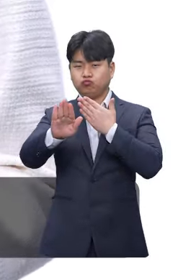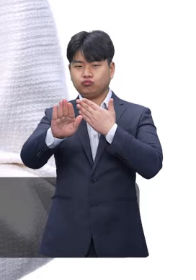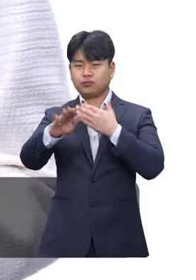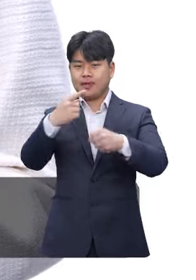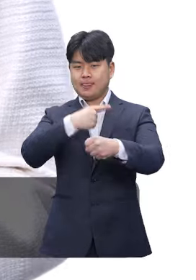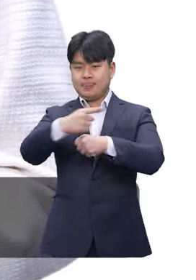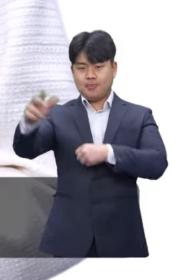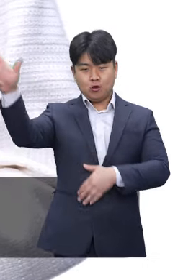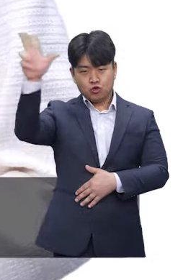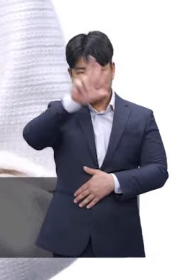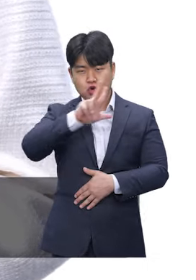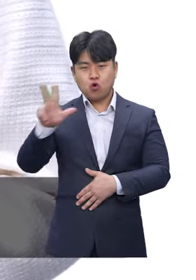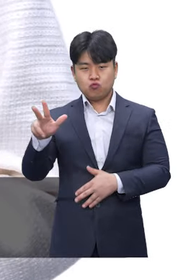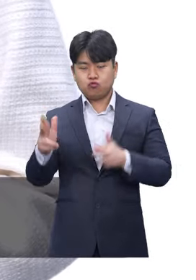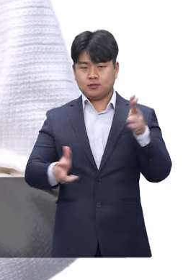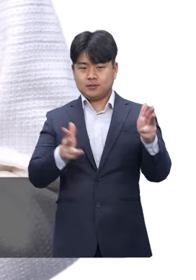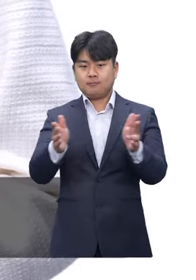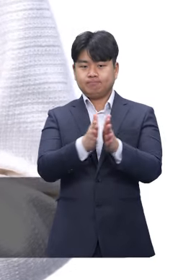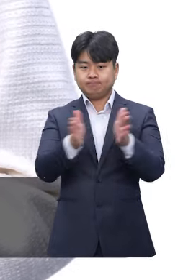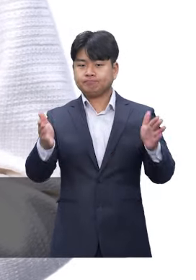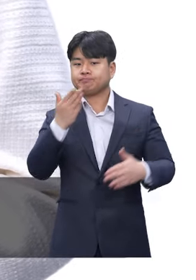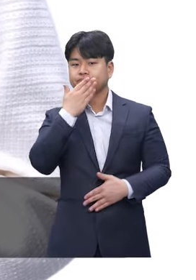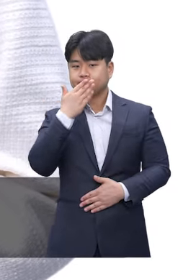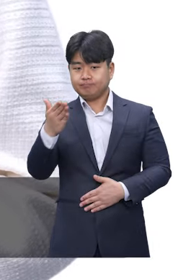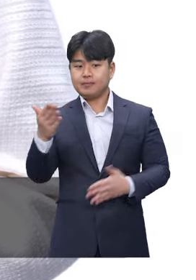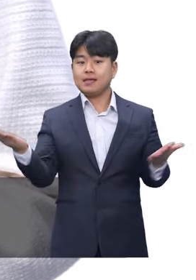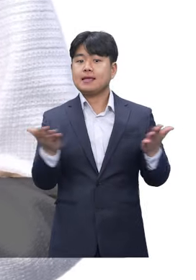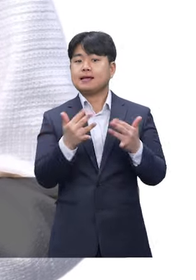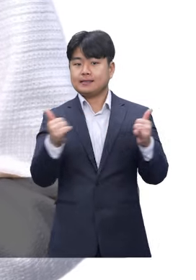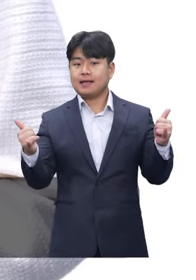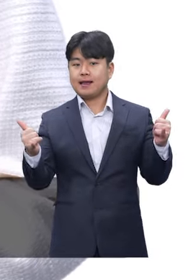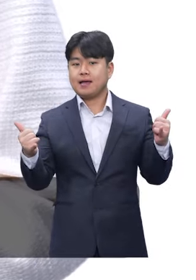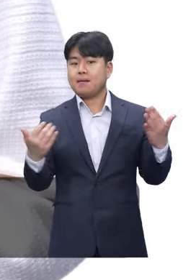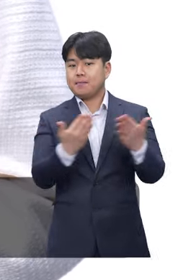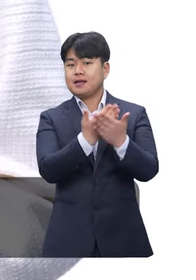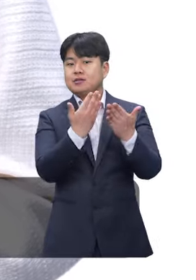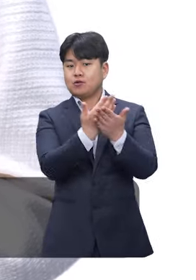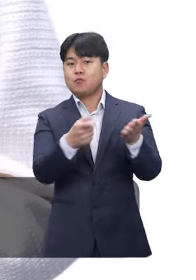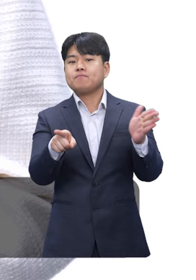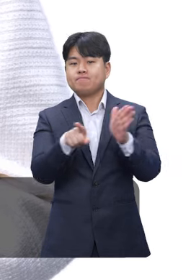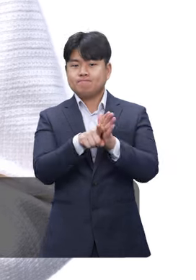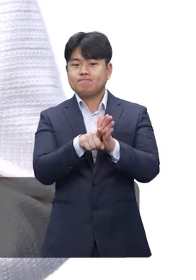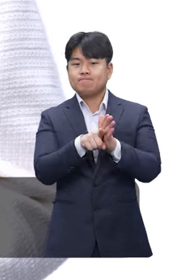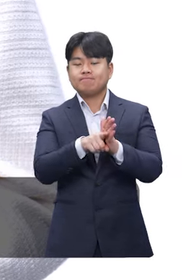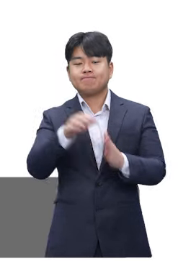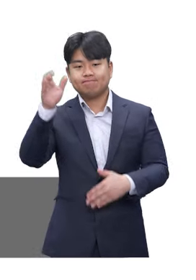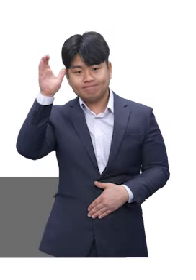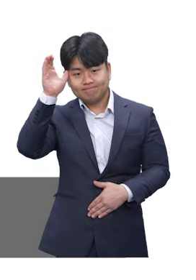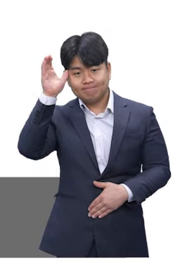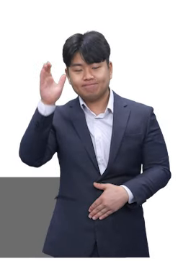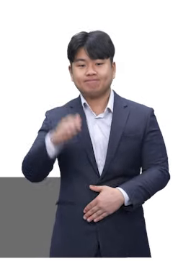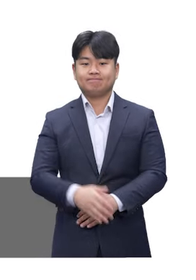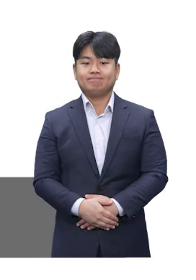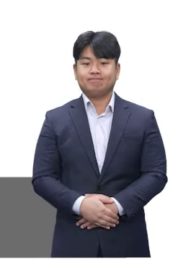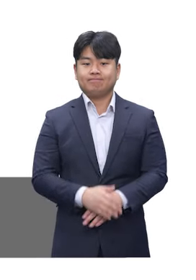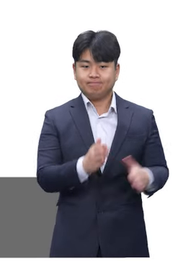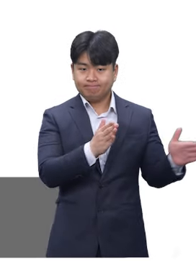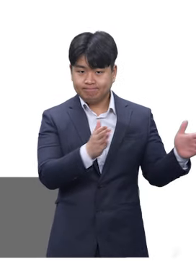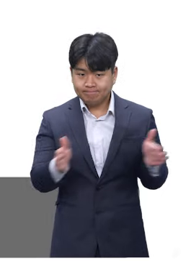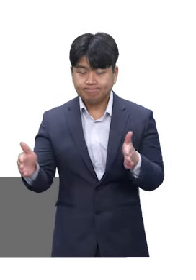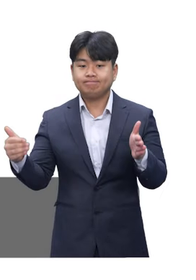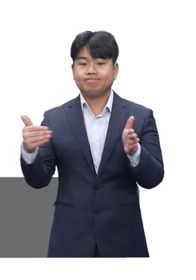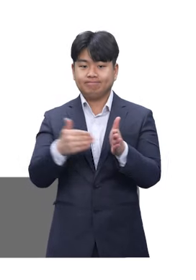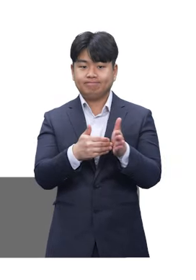하반기부터는 전국으로 확대될 전망인데요. 근로자들의 삶의 질이 더욱 개선될 수 있기를 바랍니다. 네, 오늘 준비한